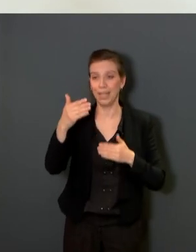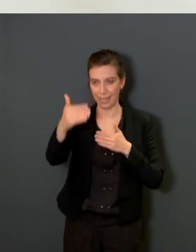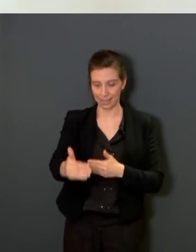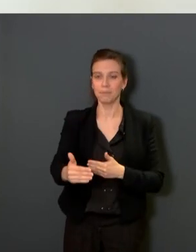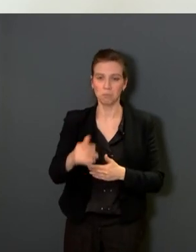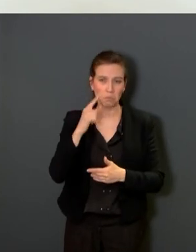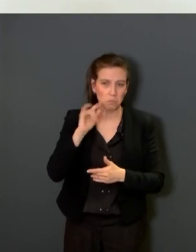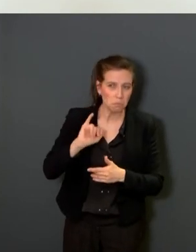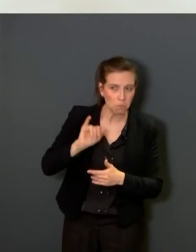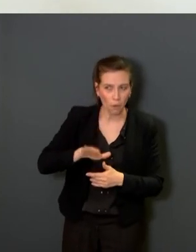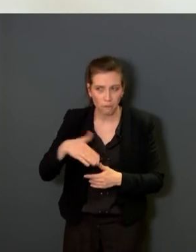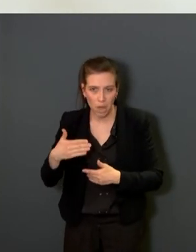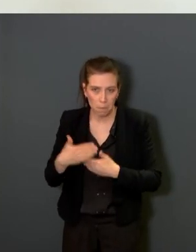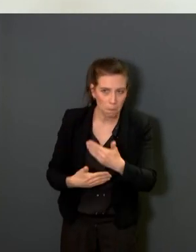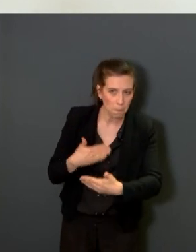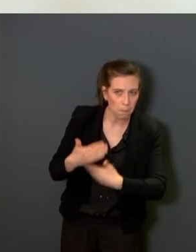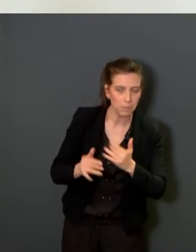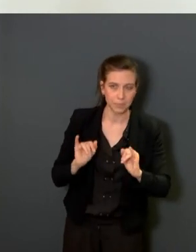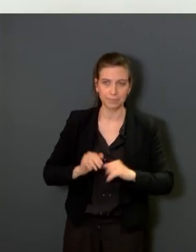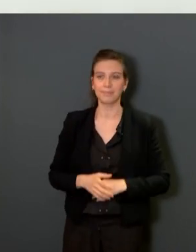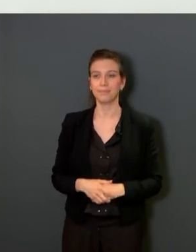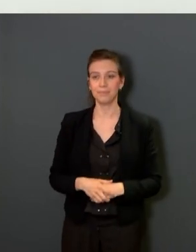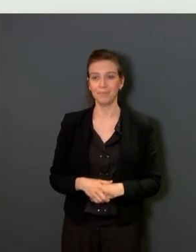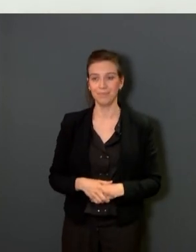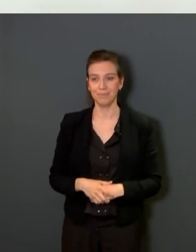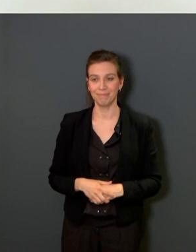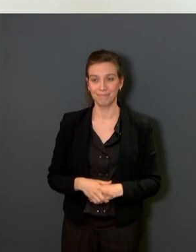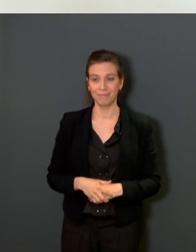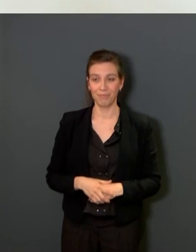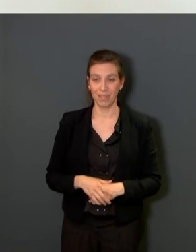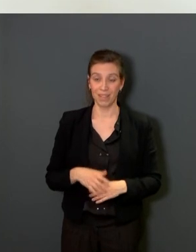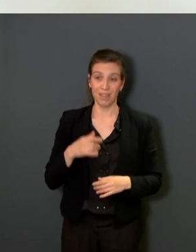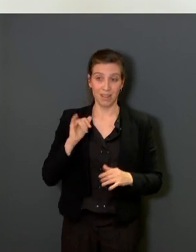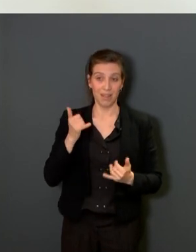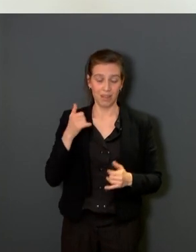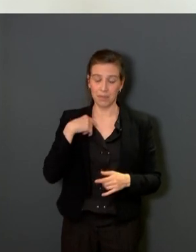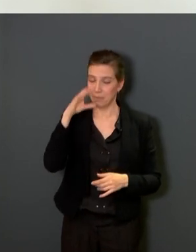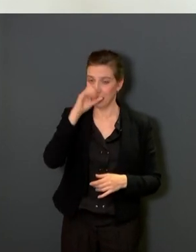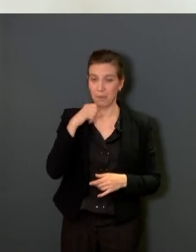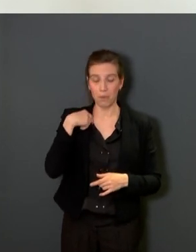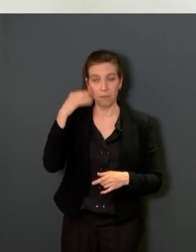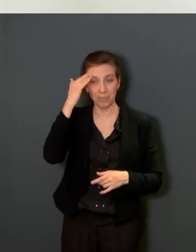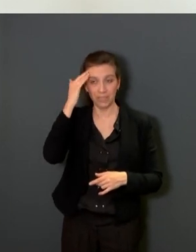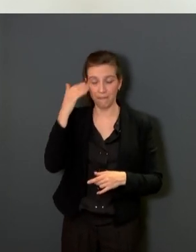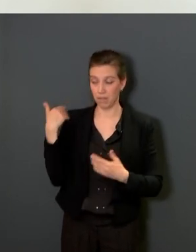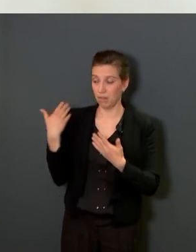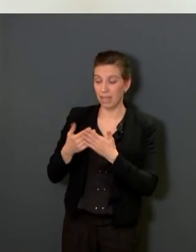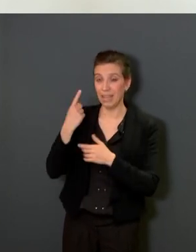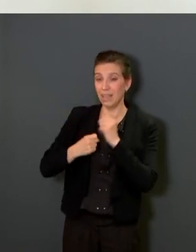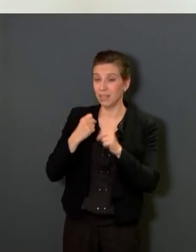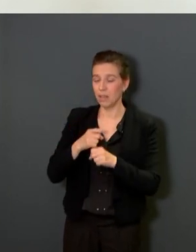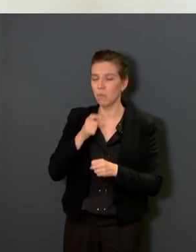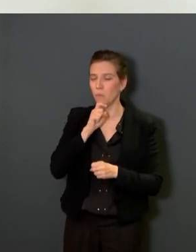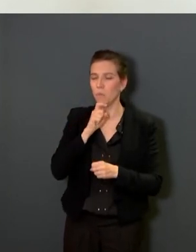te kunnen krijgen. Ik weet dat het voorbije jaar bijzonder zwaar was. En zoals u weet gaan wij door de zwaarste crisis